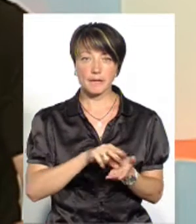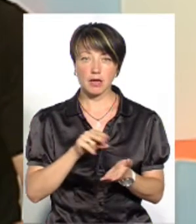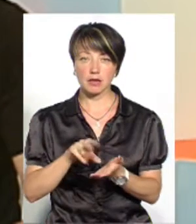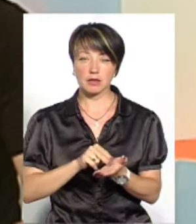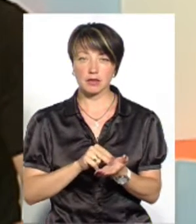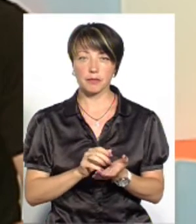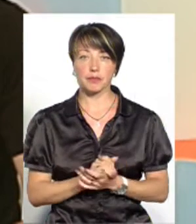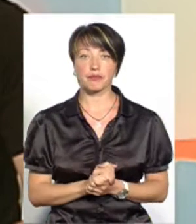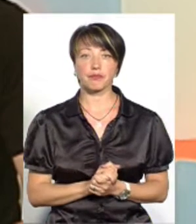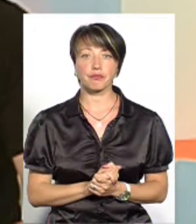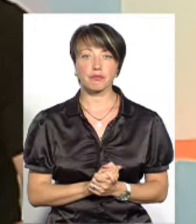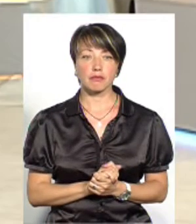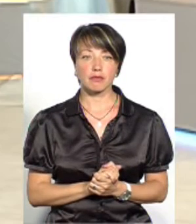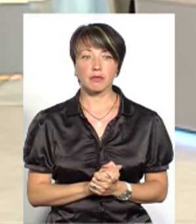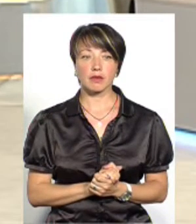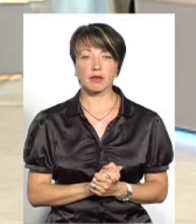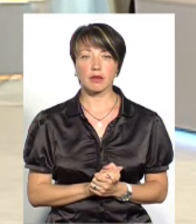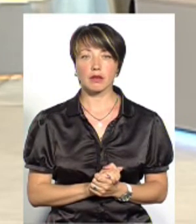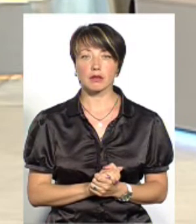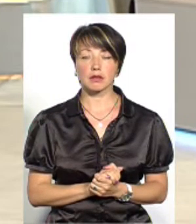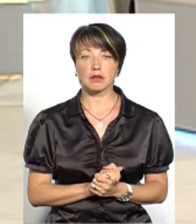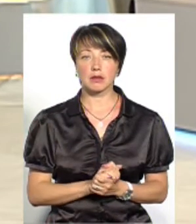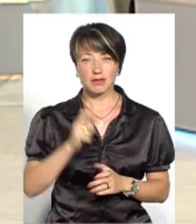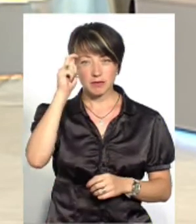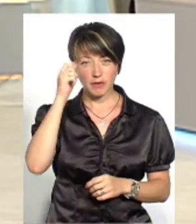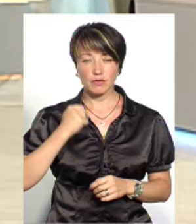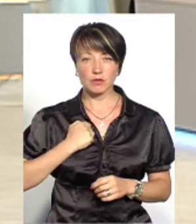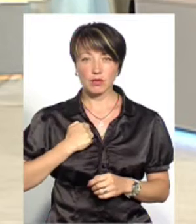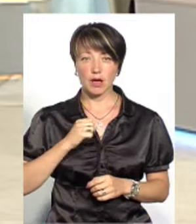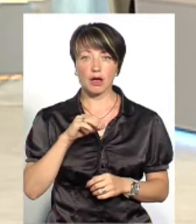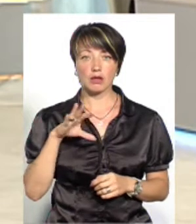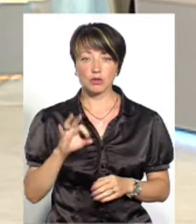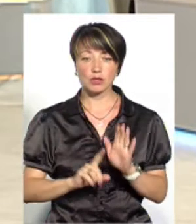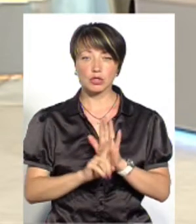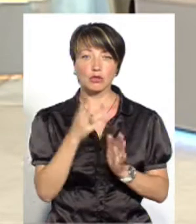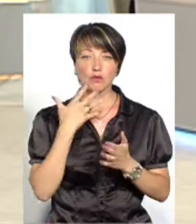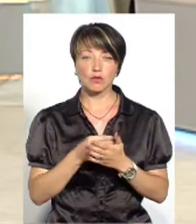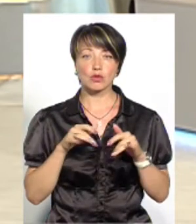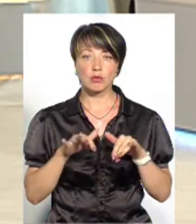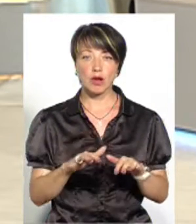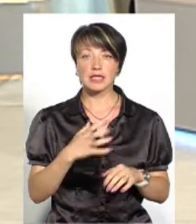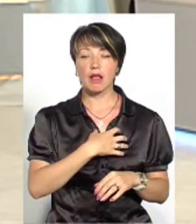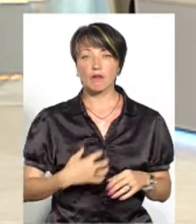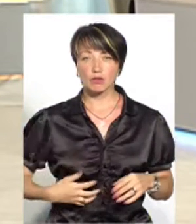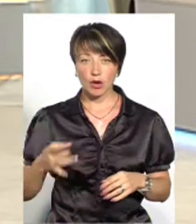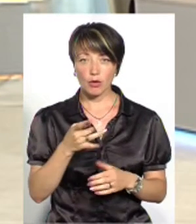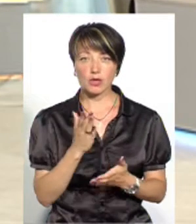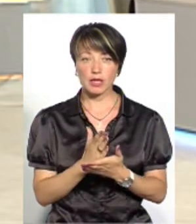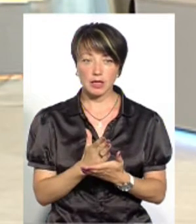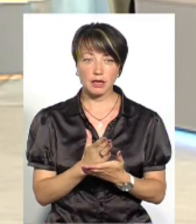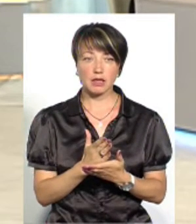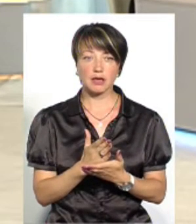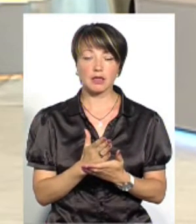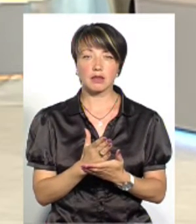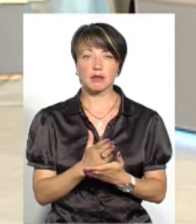це Ярослав Вапничний, який веб-студію свою започаткував. По Слобуцькому району, я вже